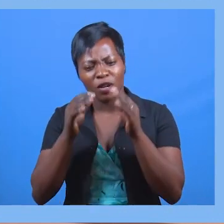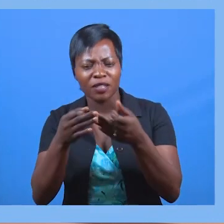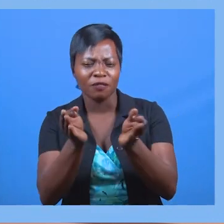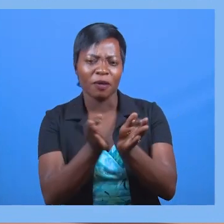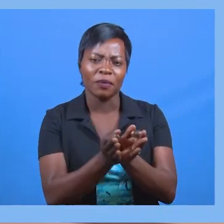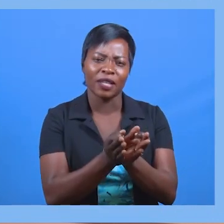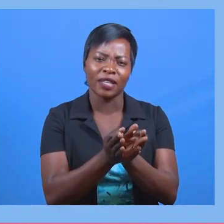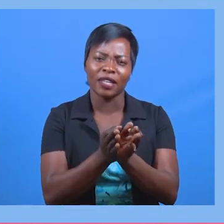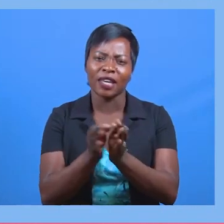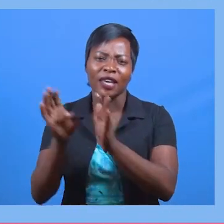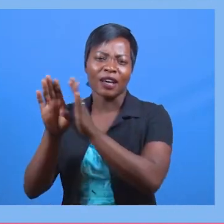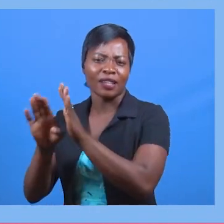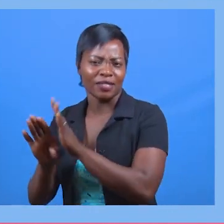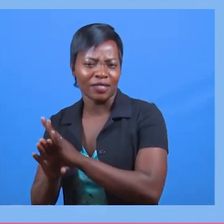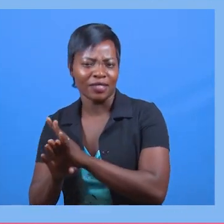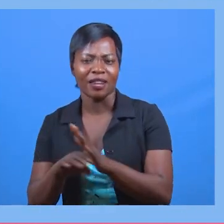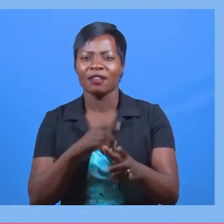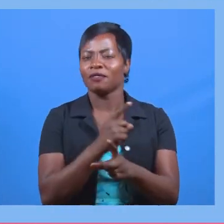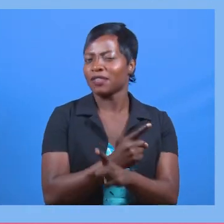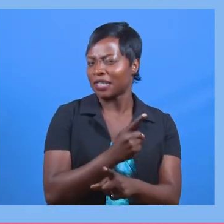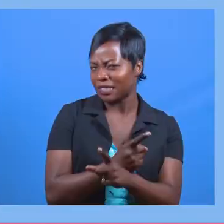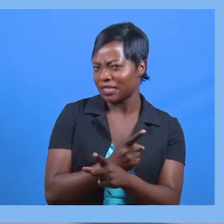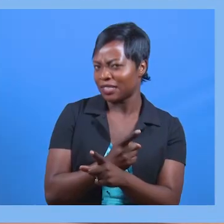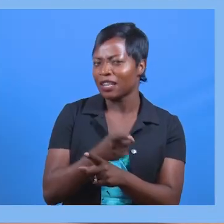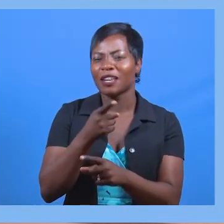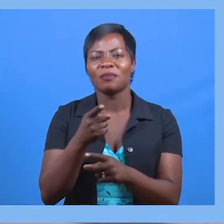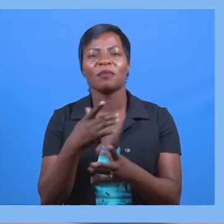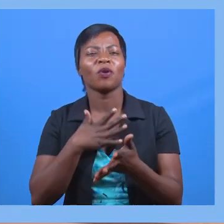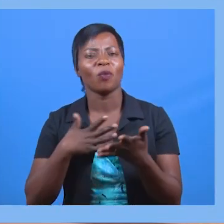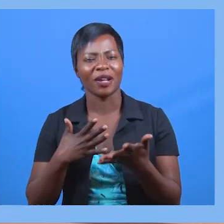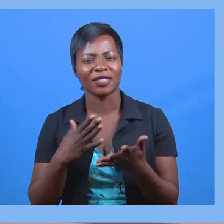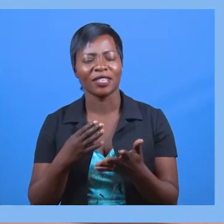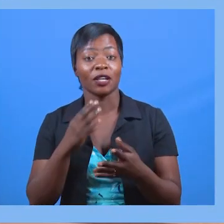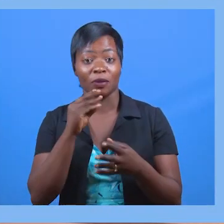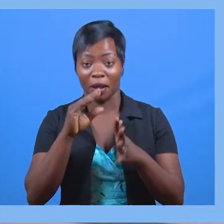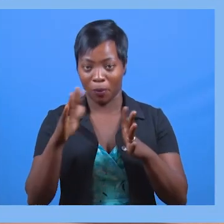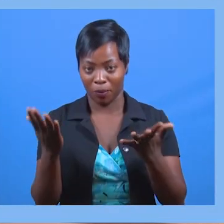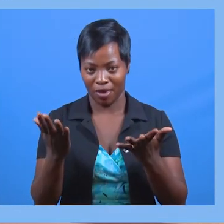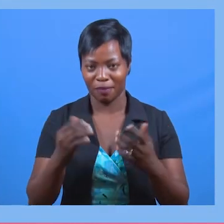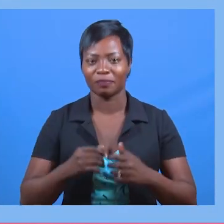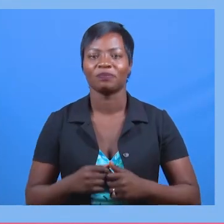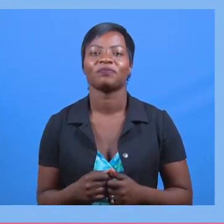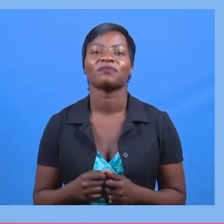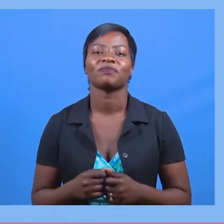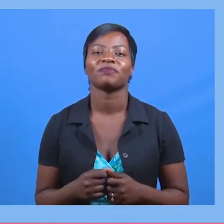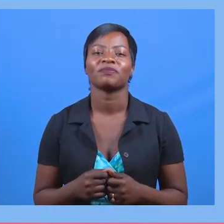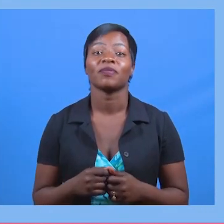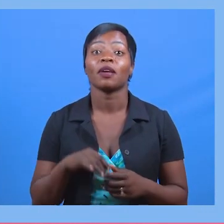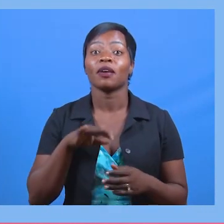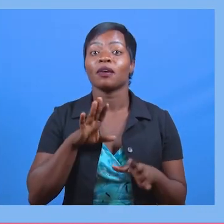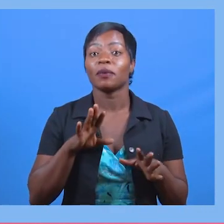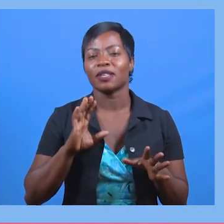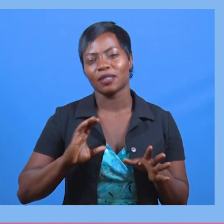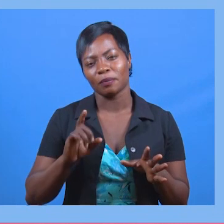tikaisa paushamwari, torai pamunoda kubata napo imi. Mai Chisamba, tsumo iyi